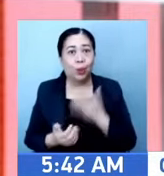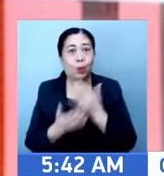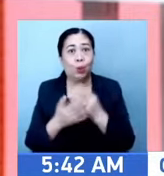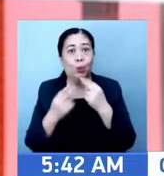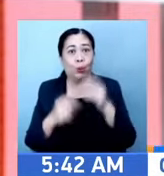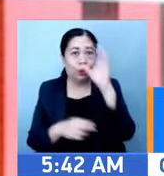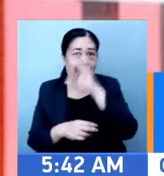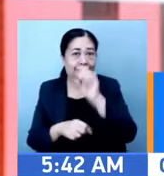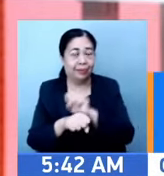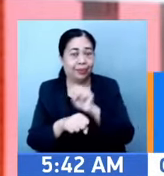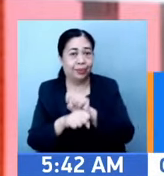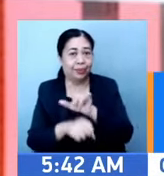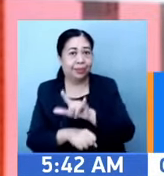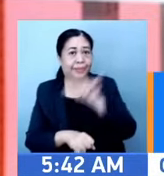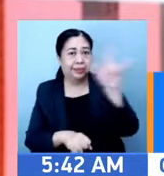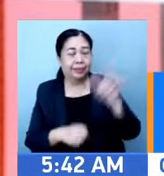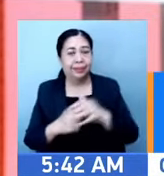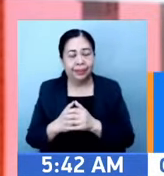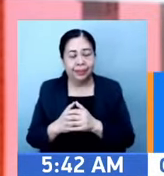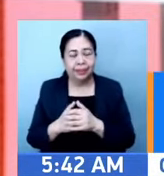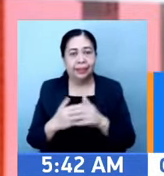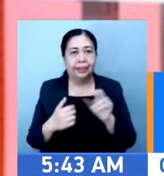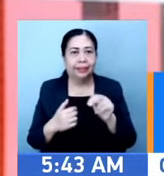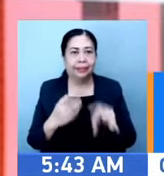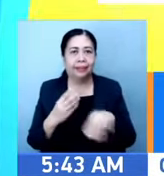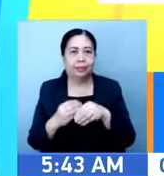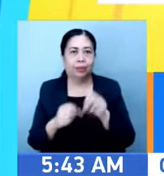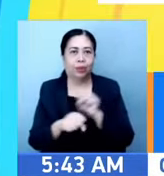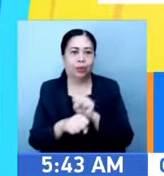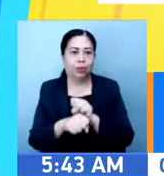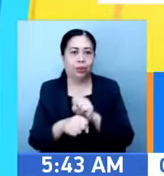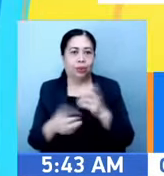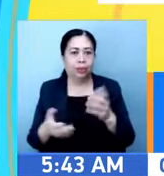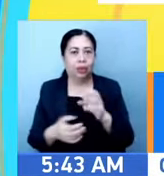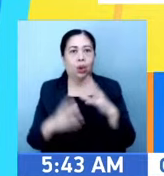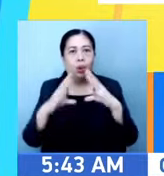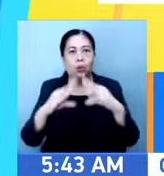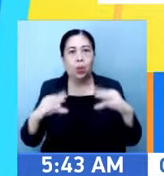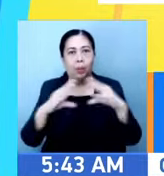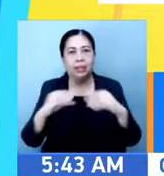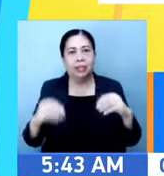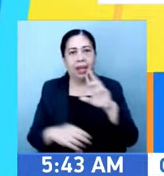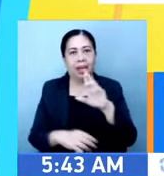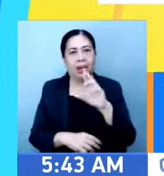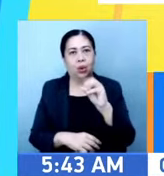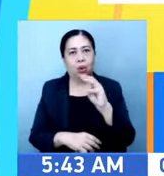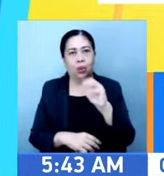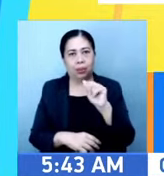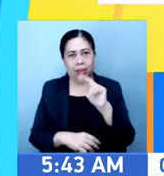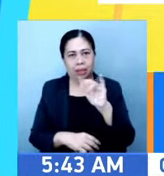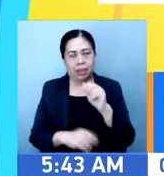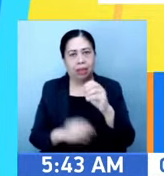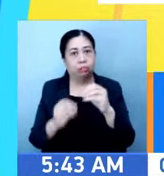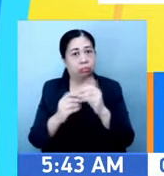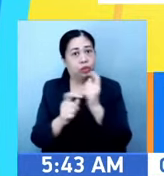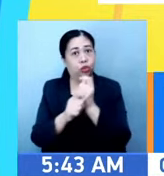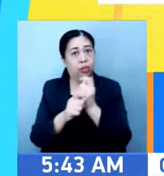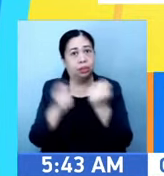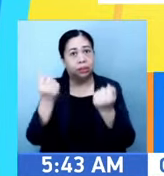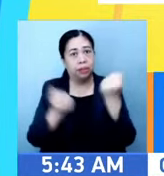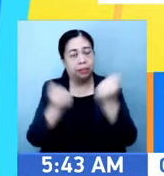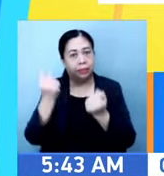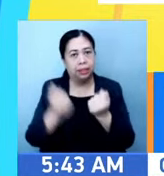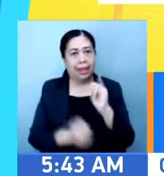abroad. Mangangailangan ng dagdag na manggagawa sa Romania. Abot sa 3,000 truck driver, IT specialist at